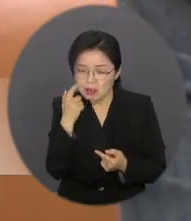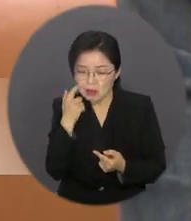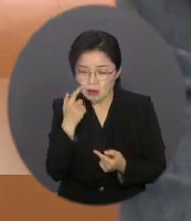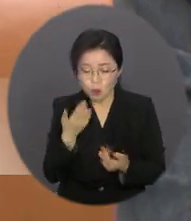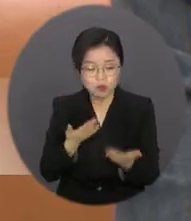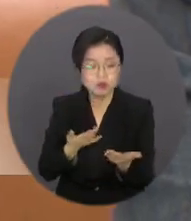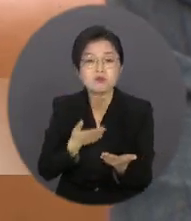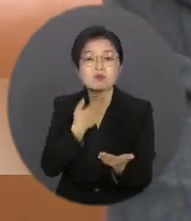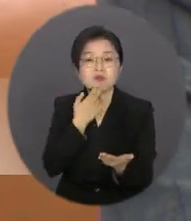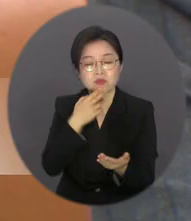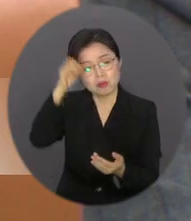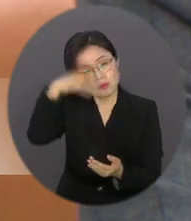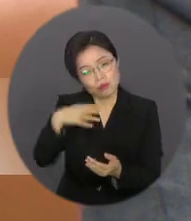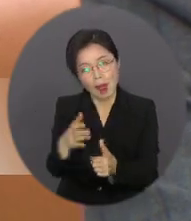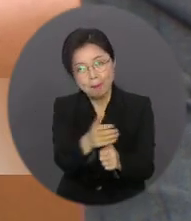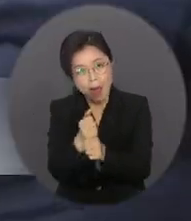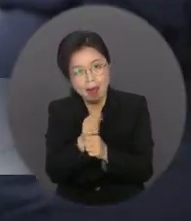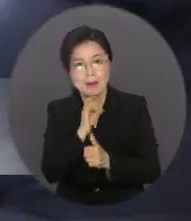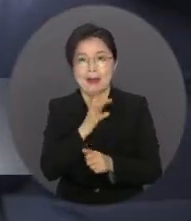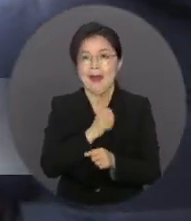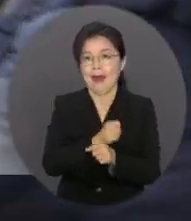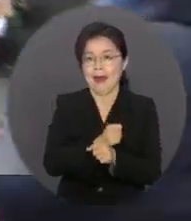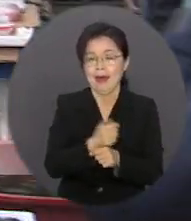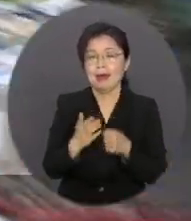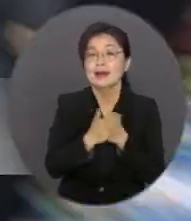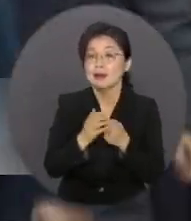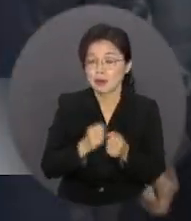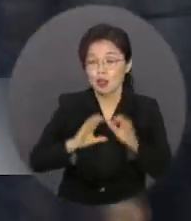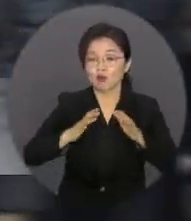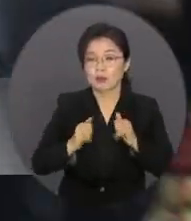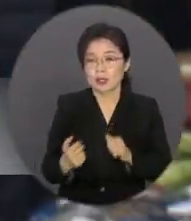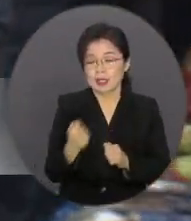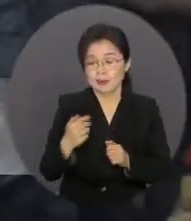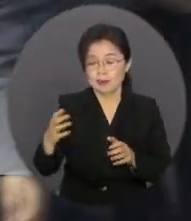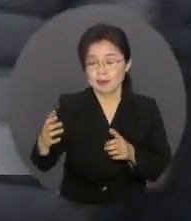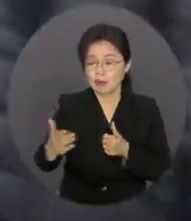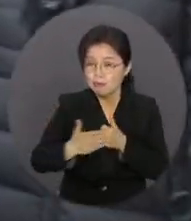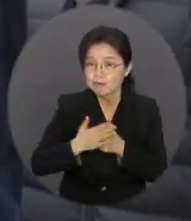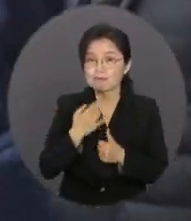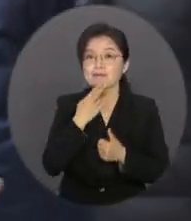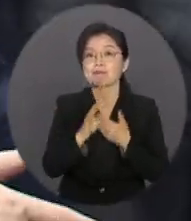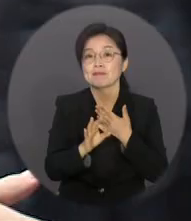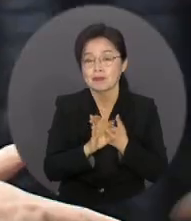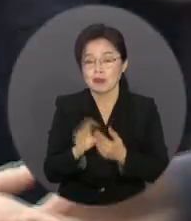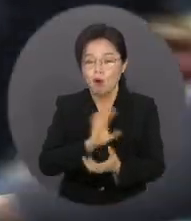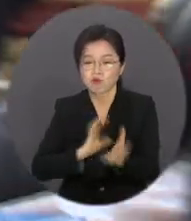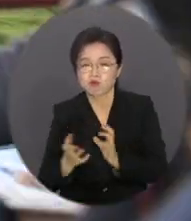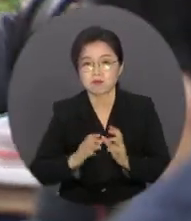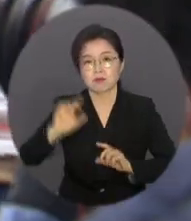못하면서 이재명만 잡으려고 한다며 국민의 지지를 받지 못하면 오히려 검찰에 역풍이 불 것이라고